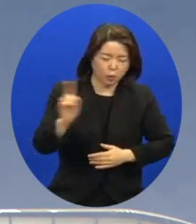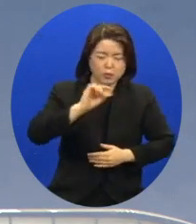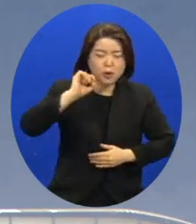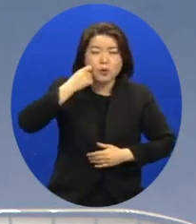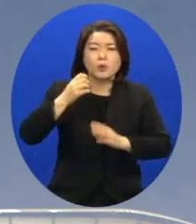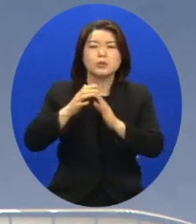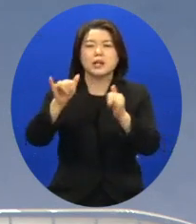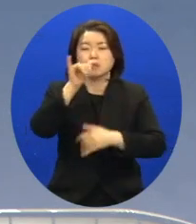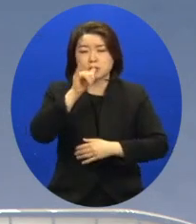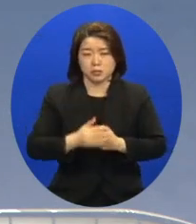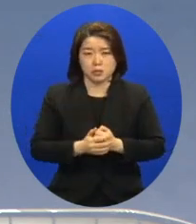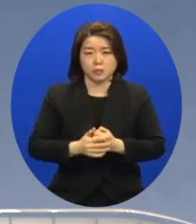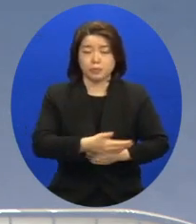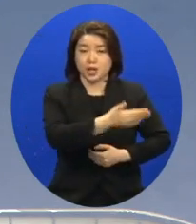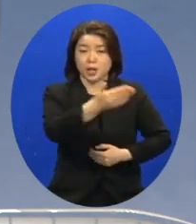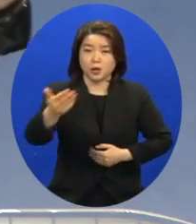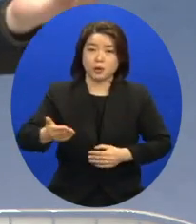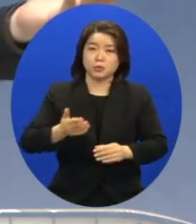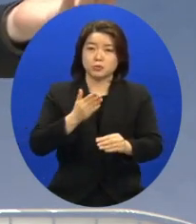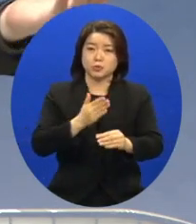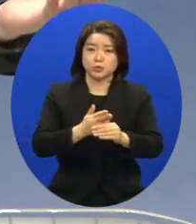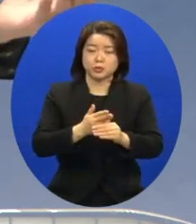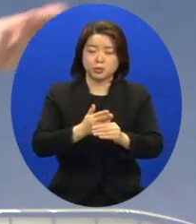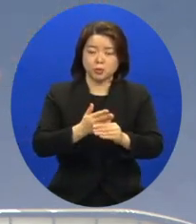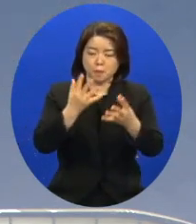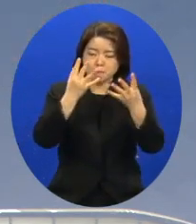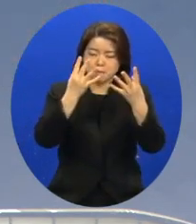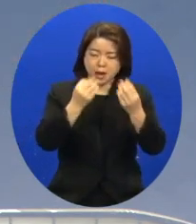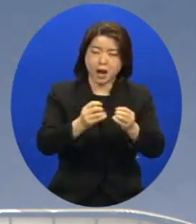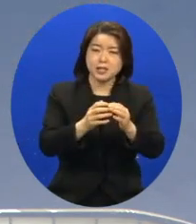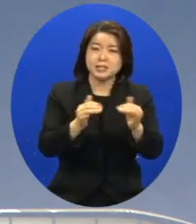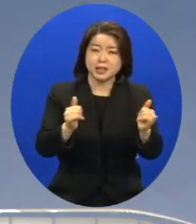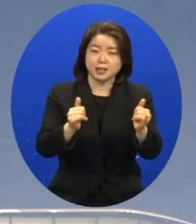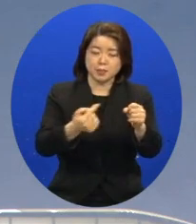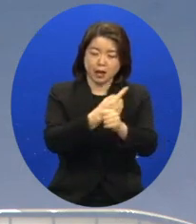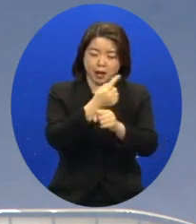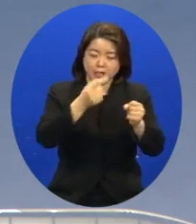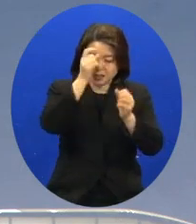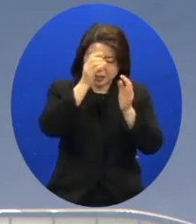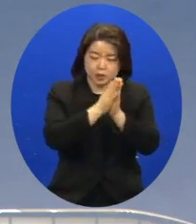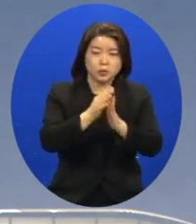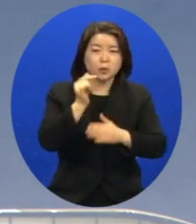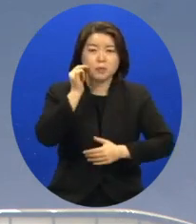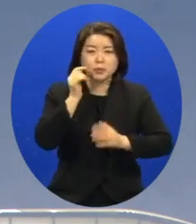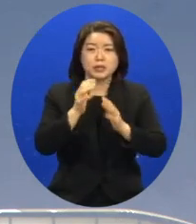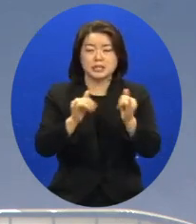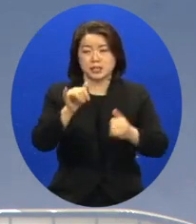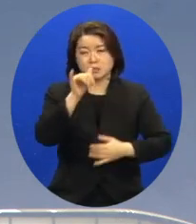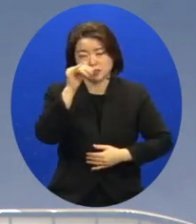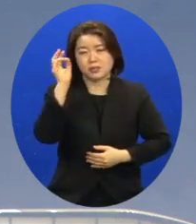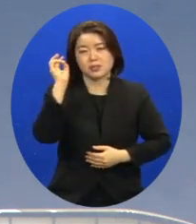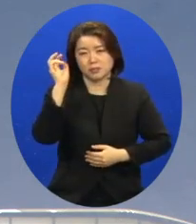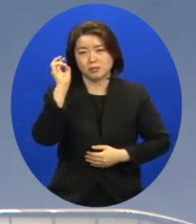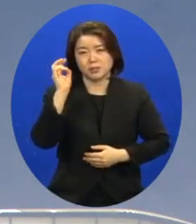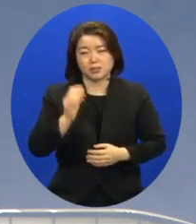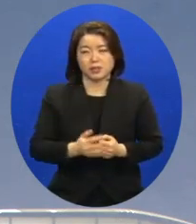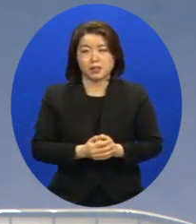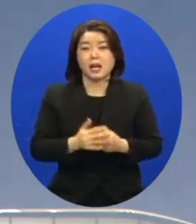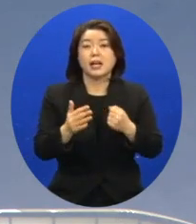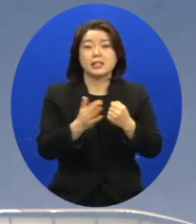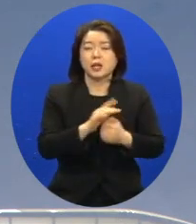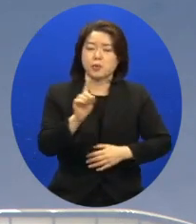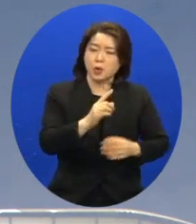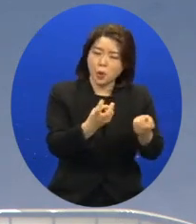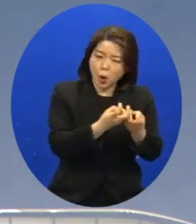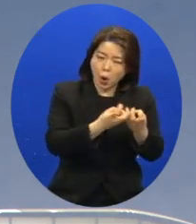계시더라고. 여러분들 중에도 아마 상당한 분들은 한 시간을 기도를 못하는 분들이 있으실 겁니다. 그래서 어떻게